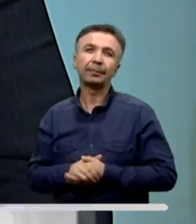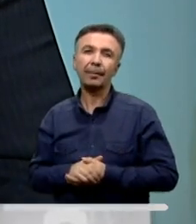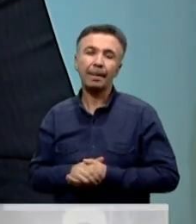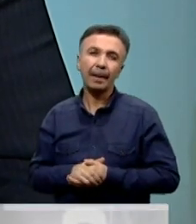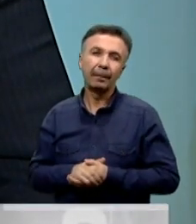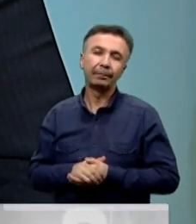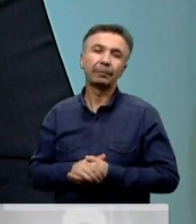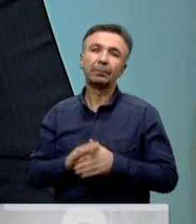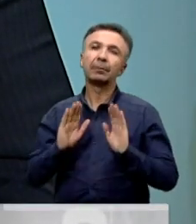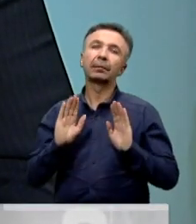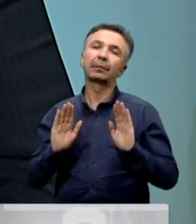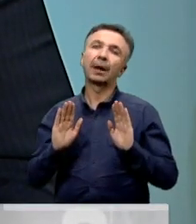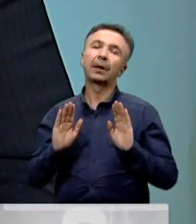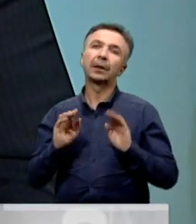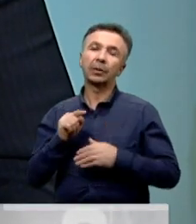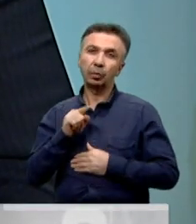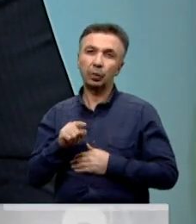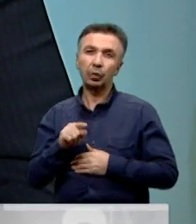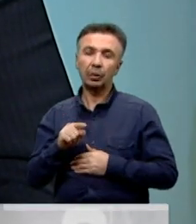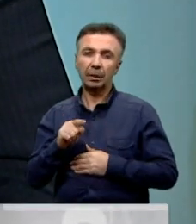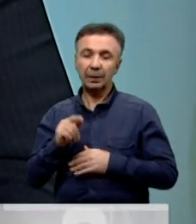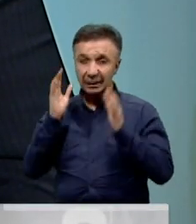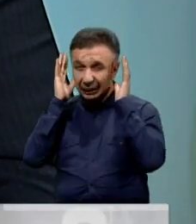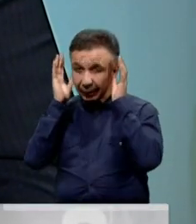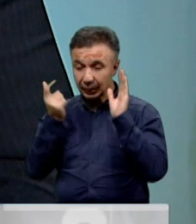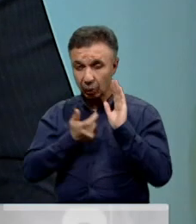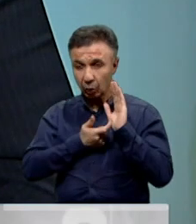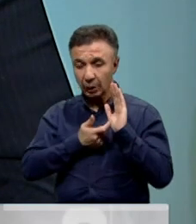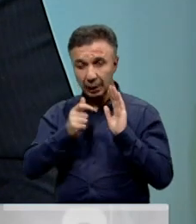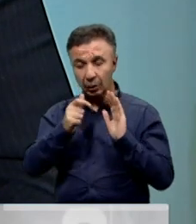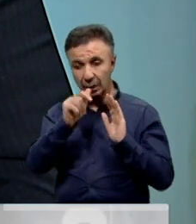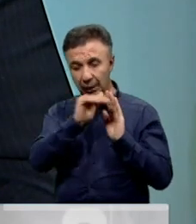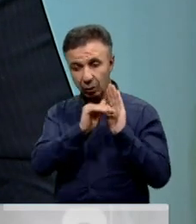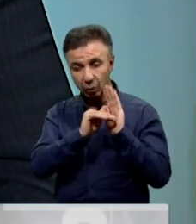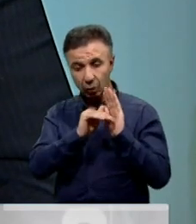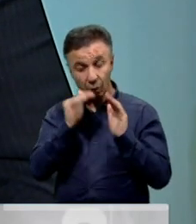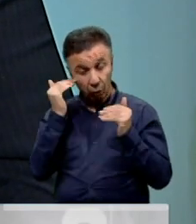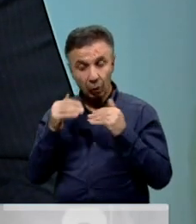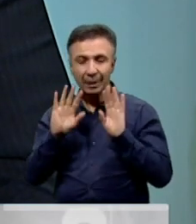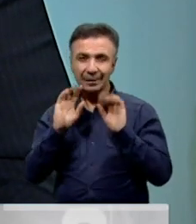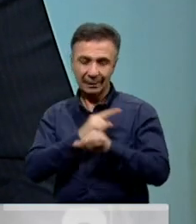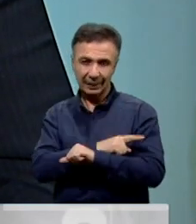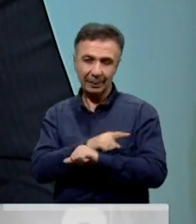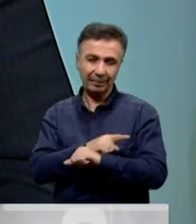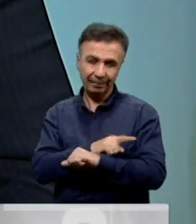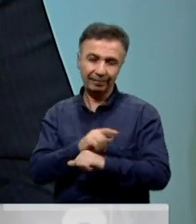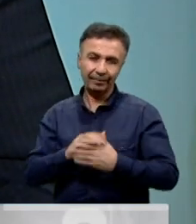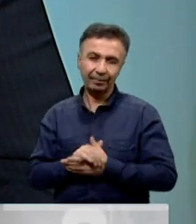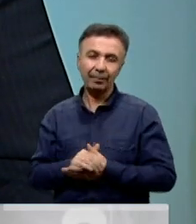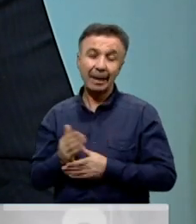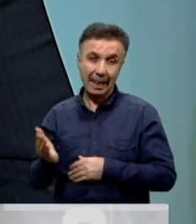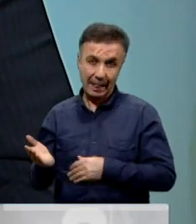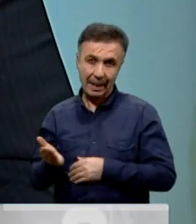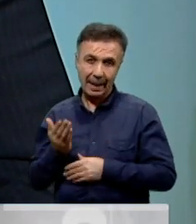Ancak bu Tadili erken riayet edilmediği zaman şayet